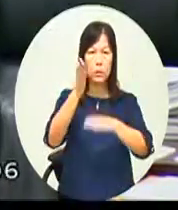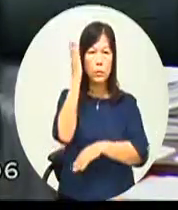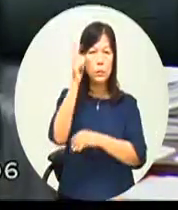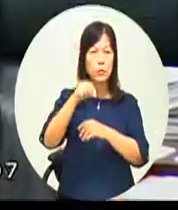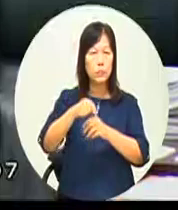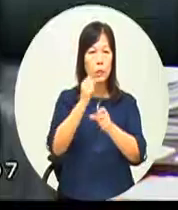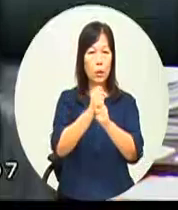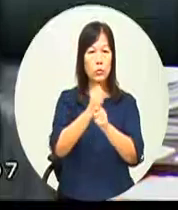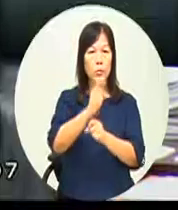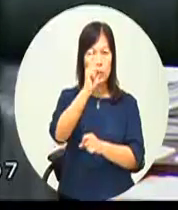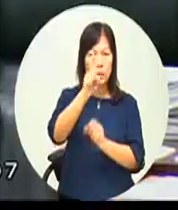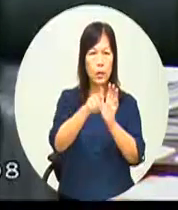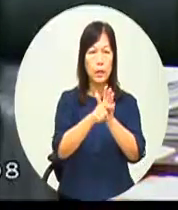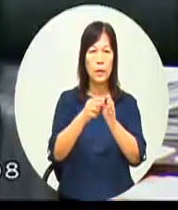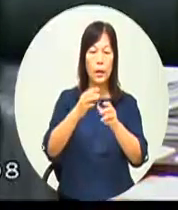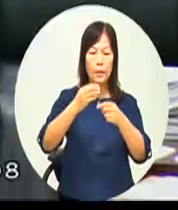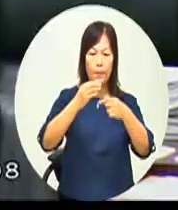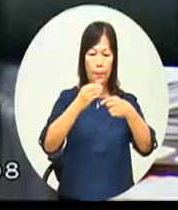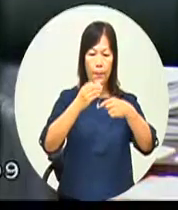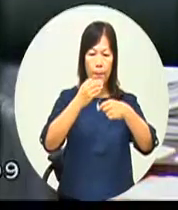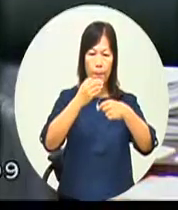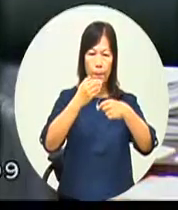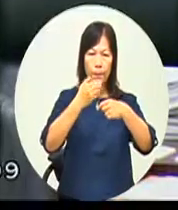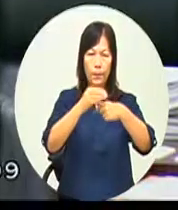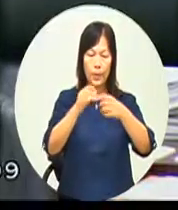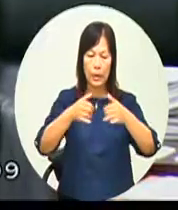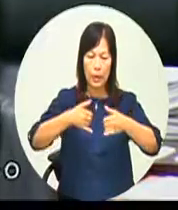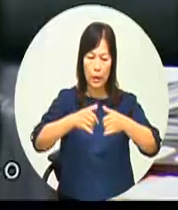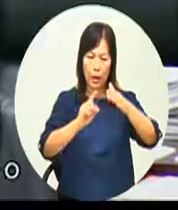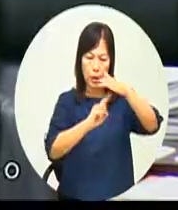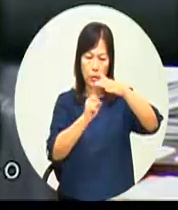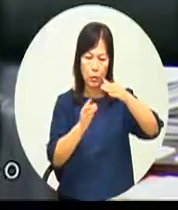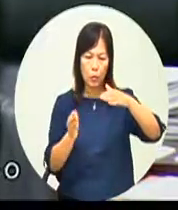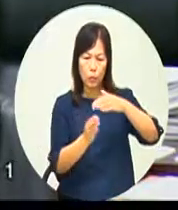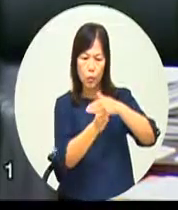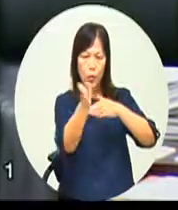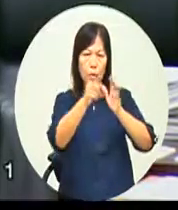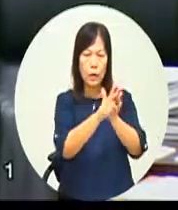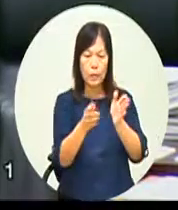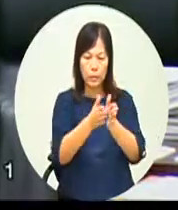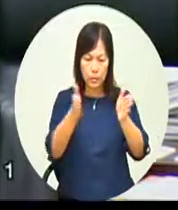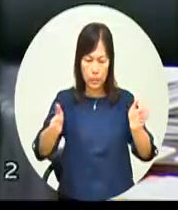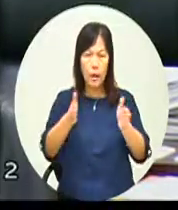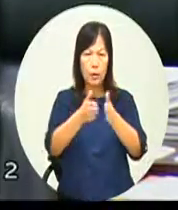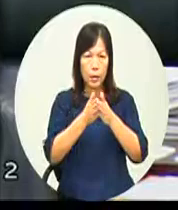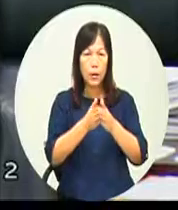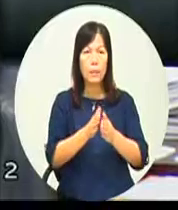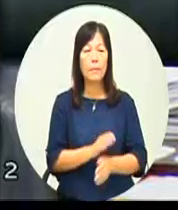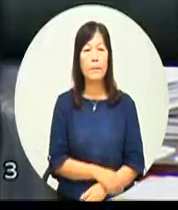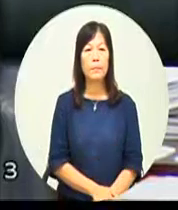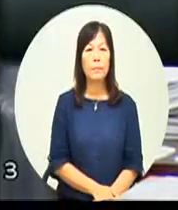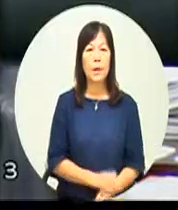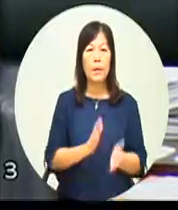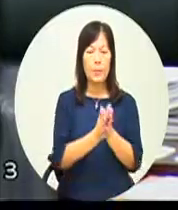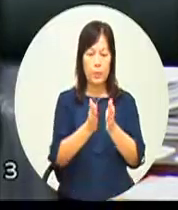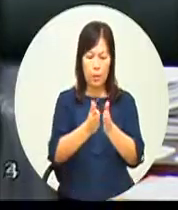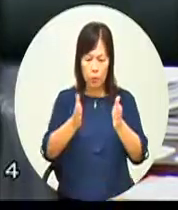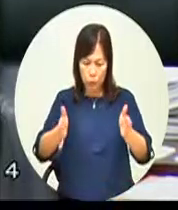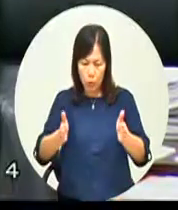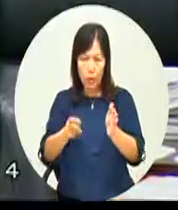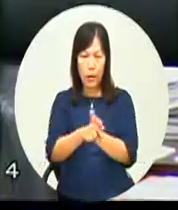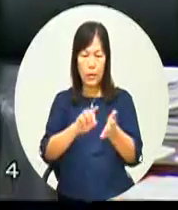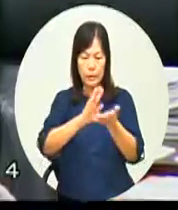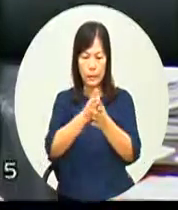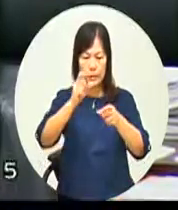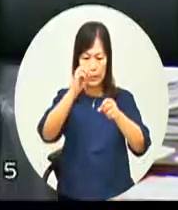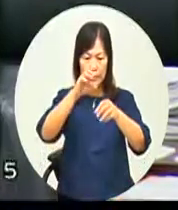个北上匝道的一个加宽，大中高架桥北上匝道要多一个车道